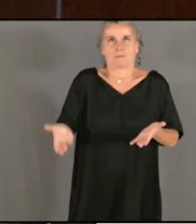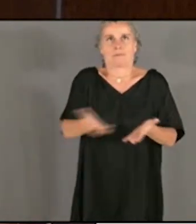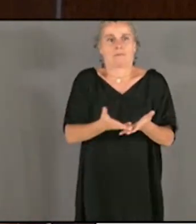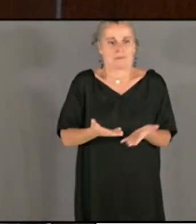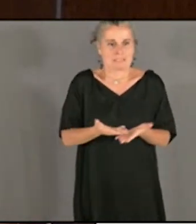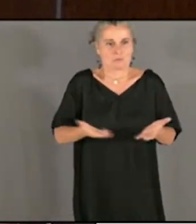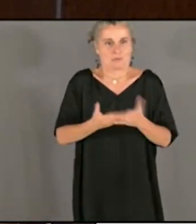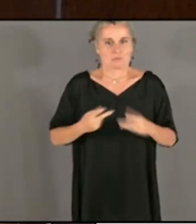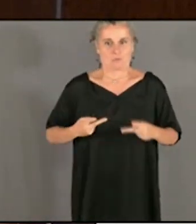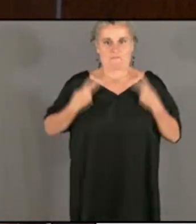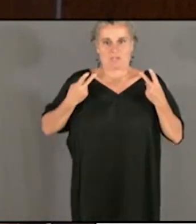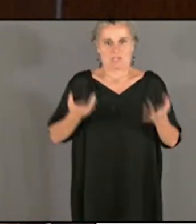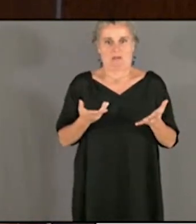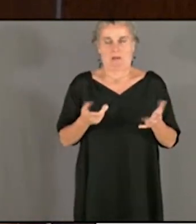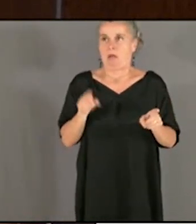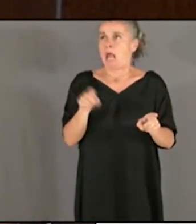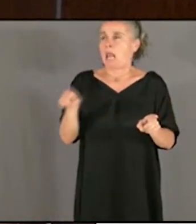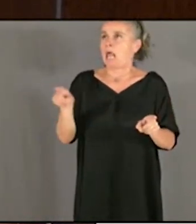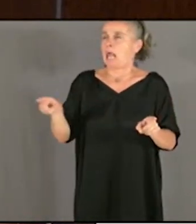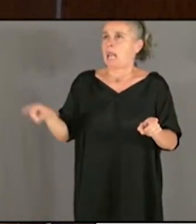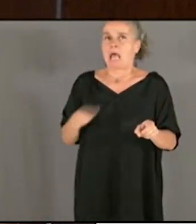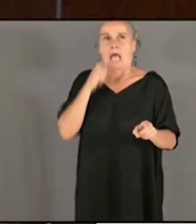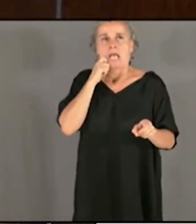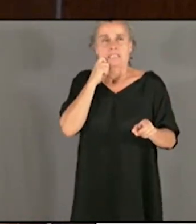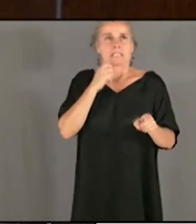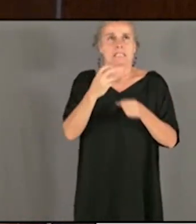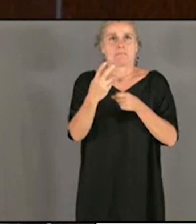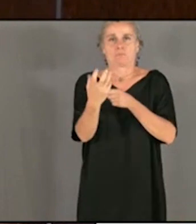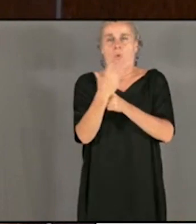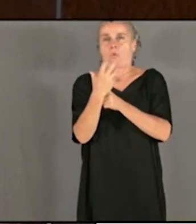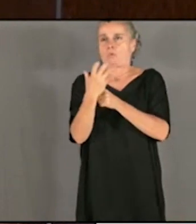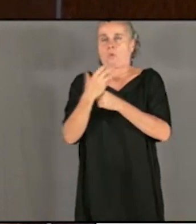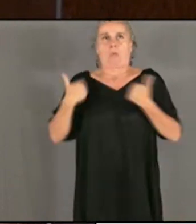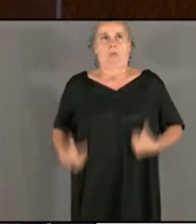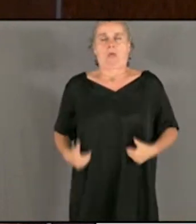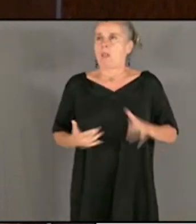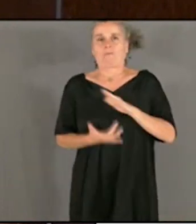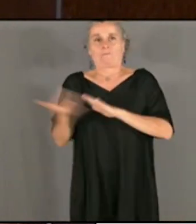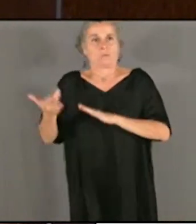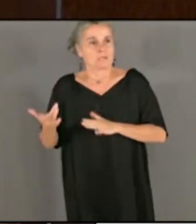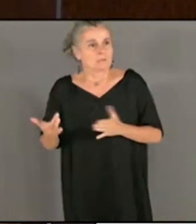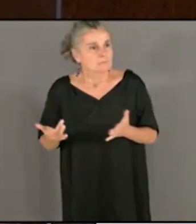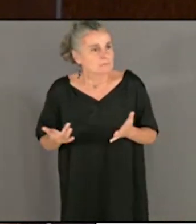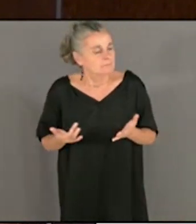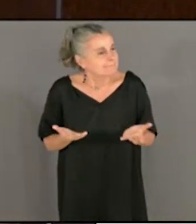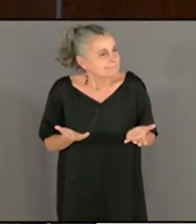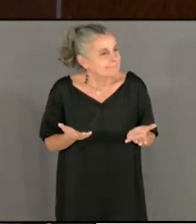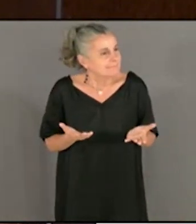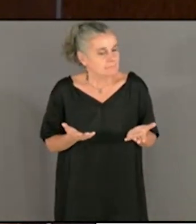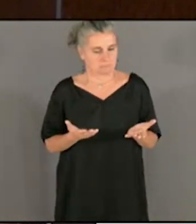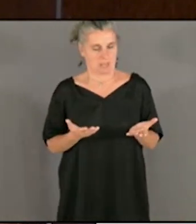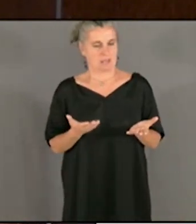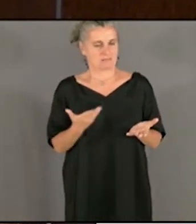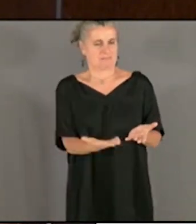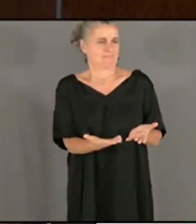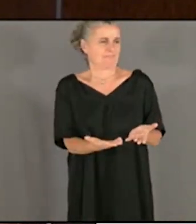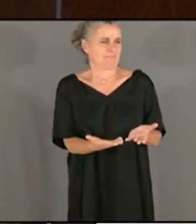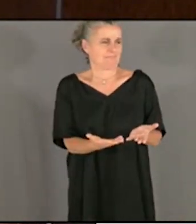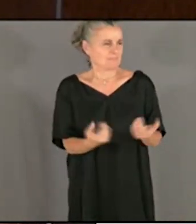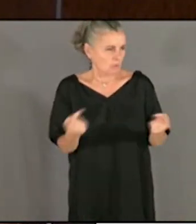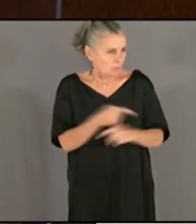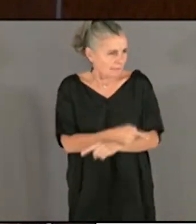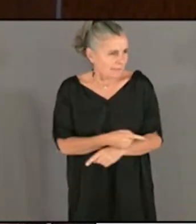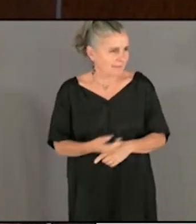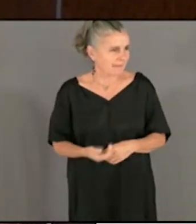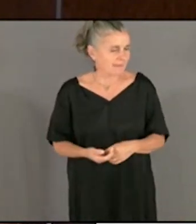jalonnées par un racisme exprimé au quotidien par les Français. Or, c'est bien évidemment le contraire qui se